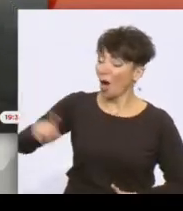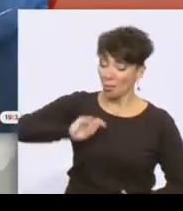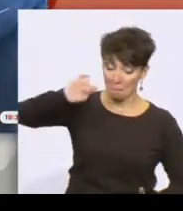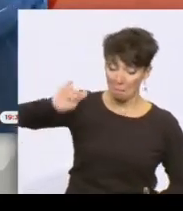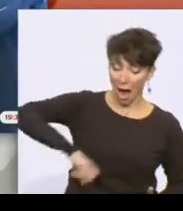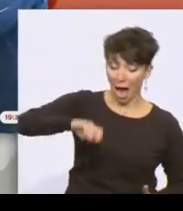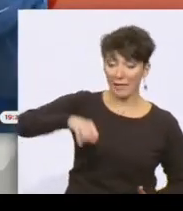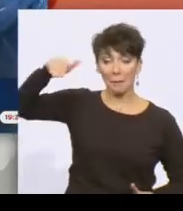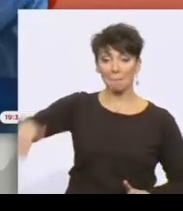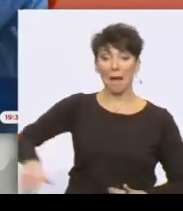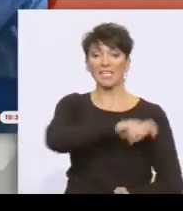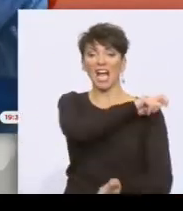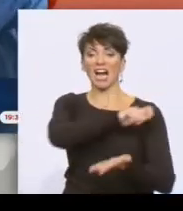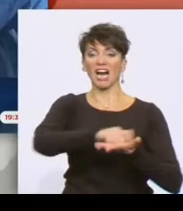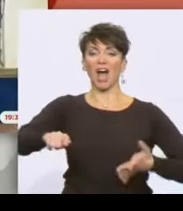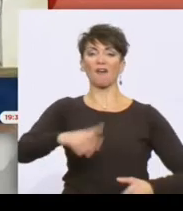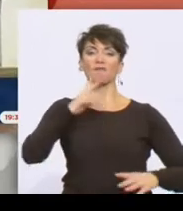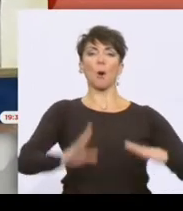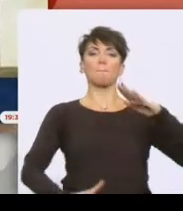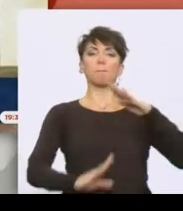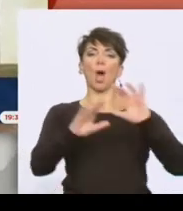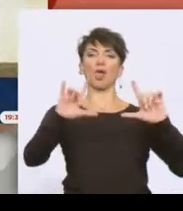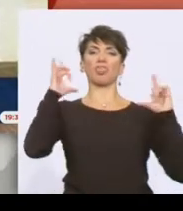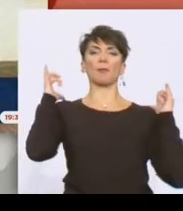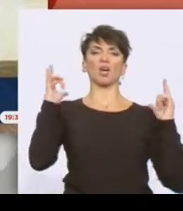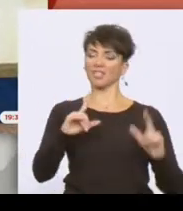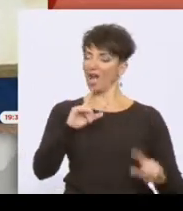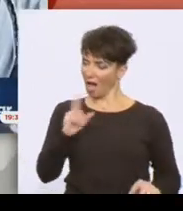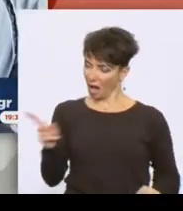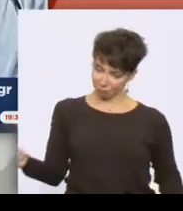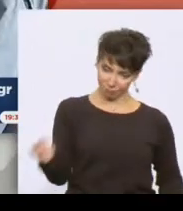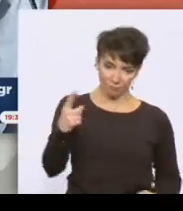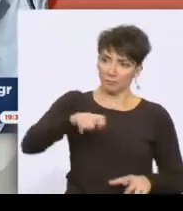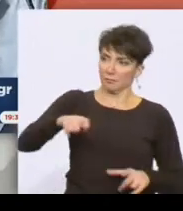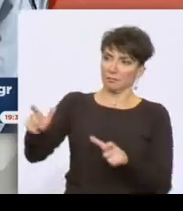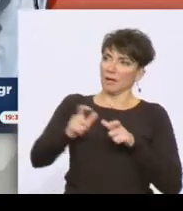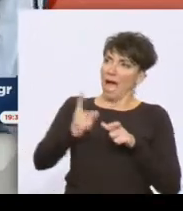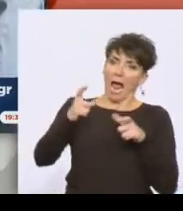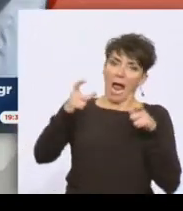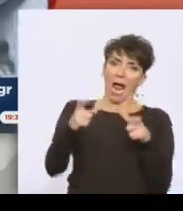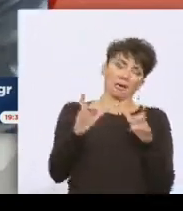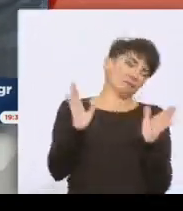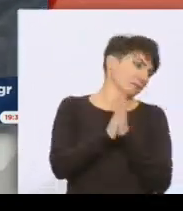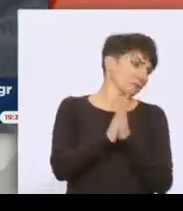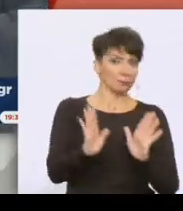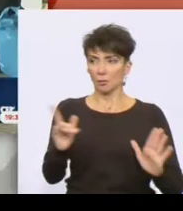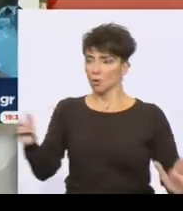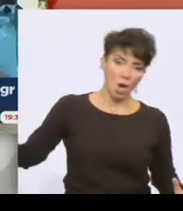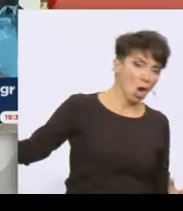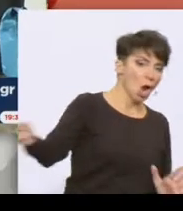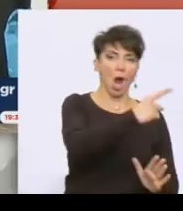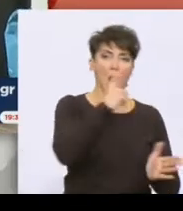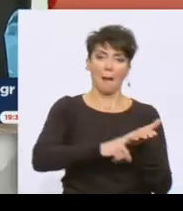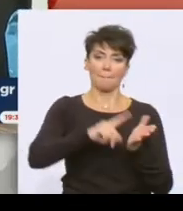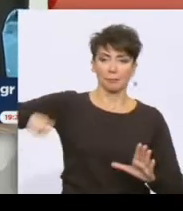Είναι μια πρωτοβουλία ανθρωπιάς με στόχο να ενισχύσει τους συνανθρώπους μας που έχουν ανάγκη. Με εντολή της Προέδρου της Δημοκρατίας, ο αρχιμάγειρας